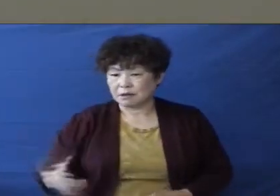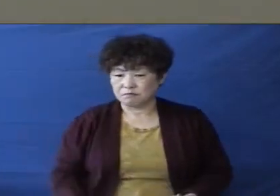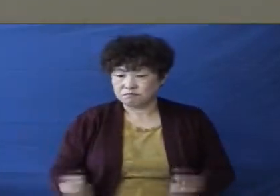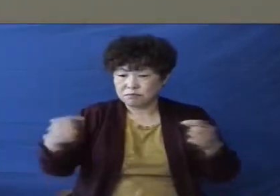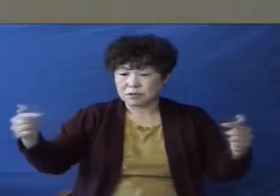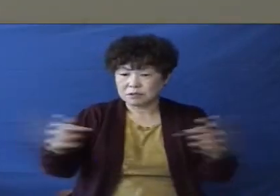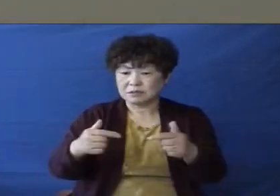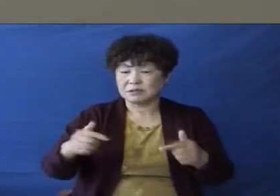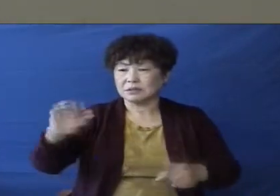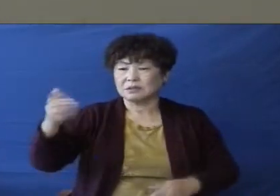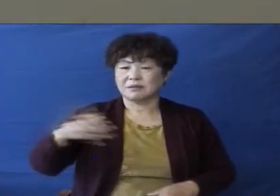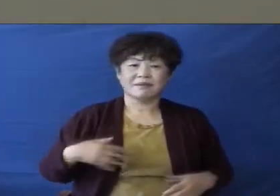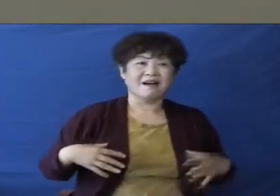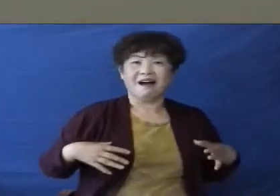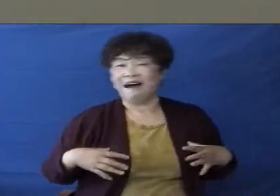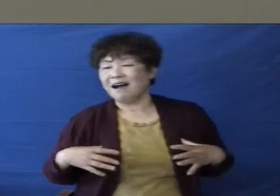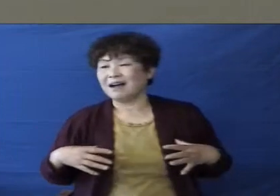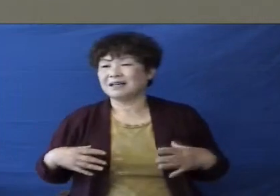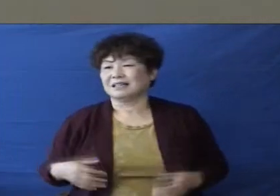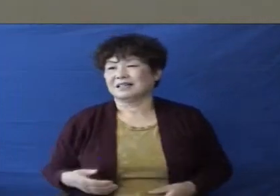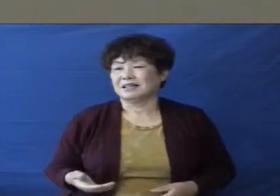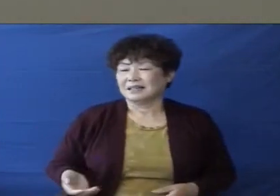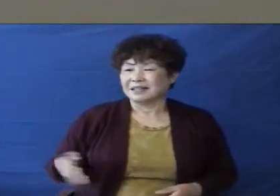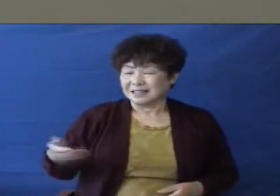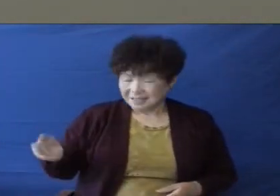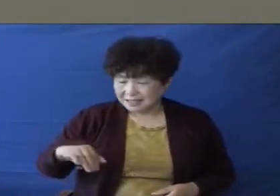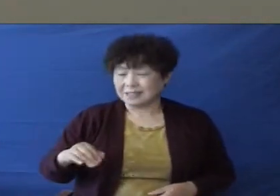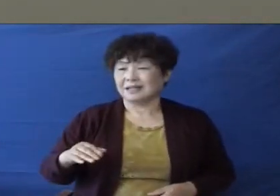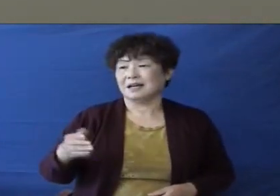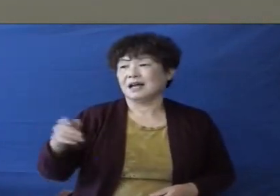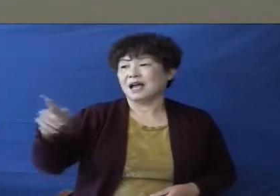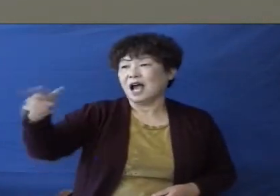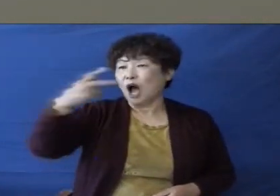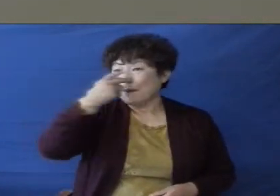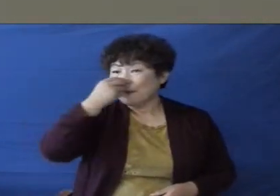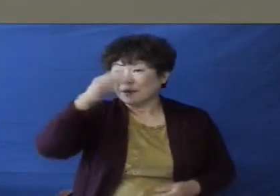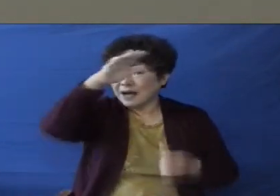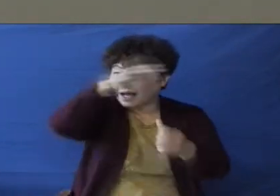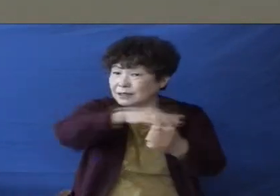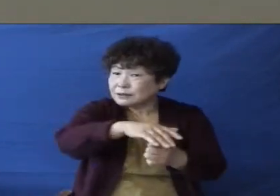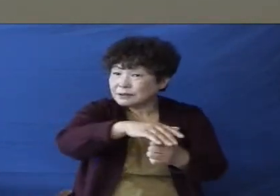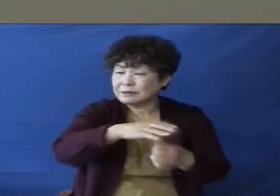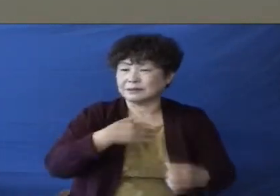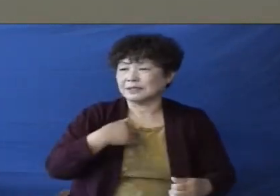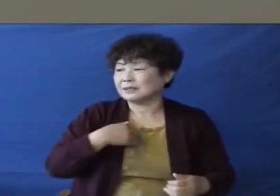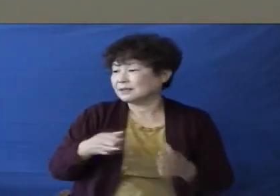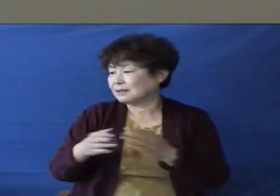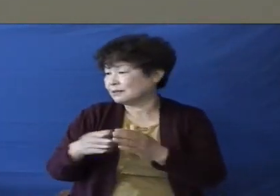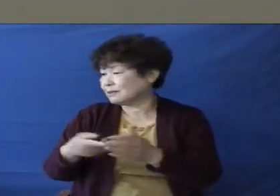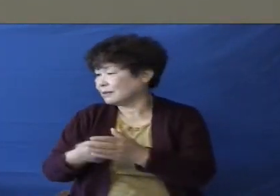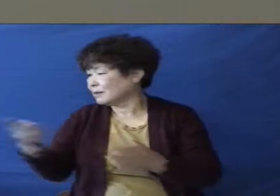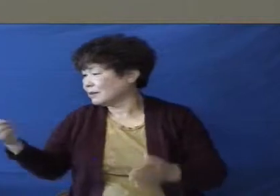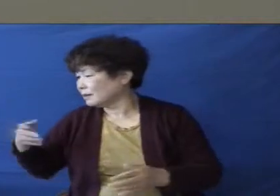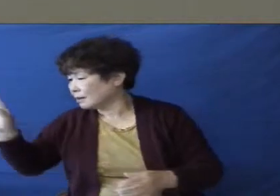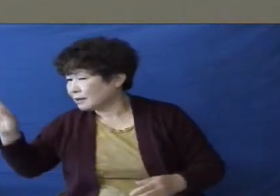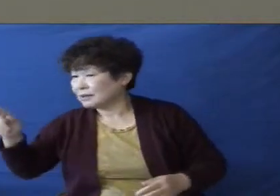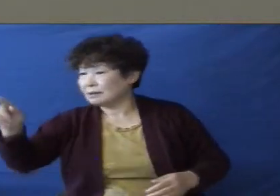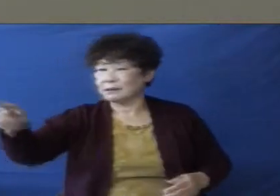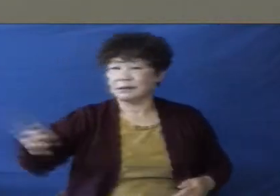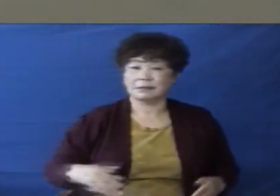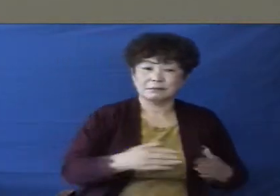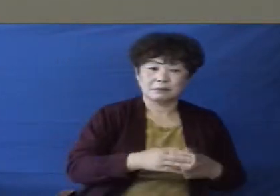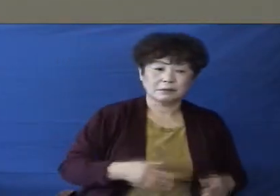되는데 결과 하나님의 사람들을 통해서 치유 받는 거 아니겠습니까 그 자신이 완전히 하나님에게 속해 있어도 하나님께서 치료